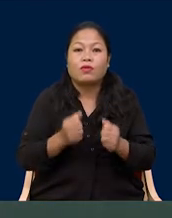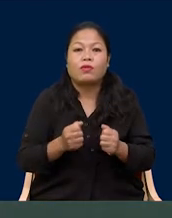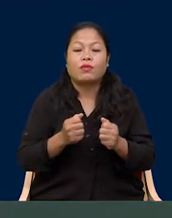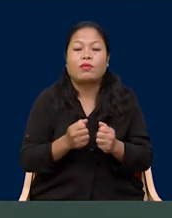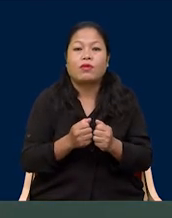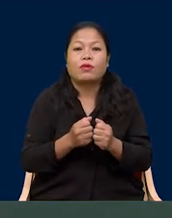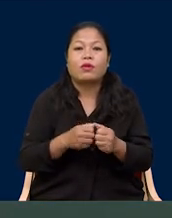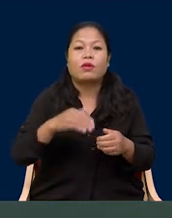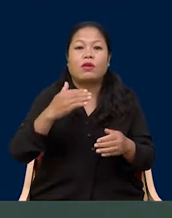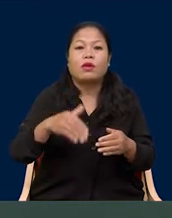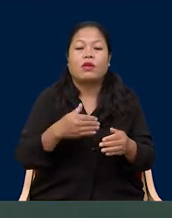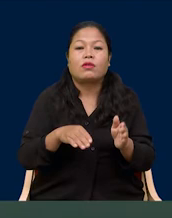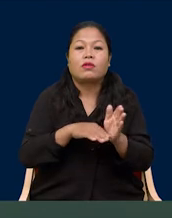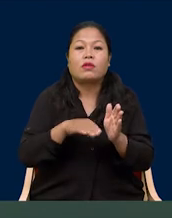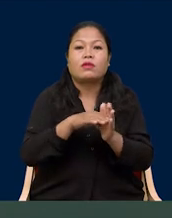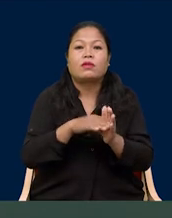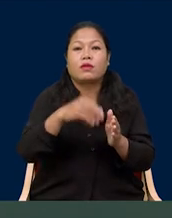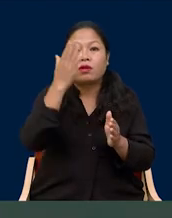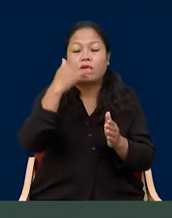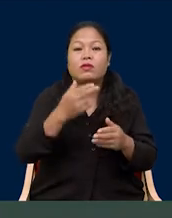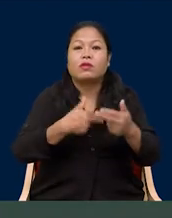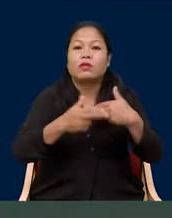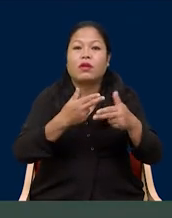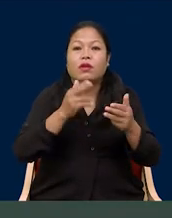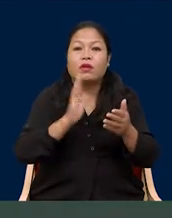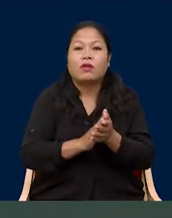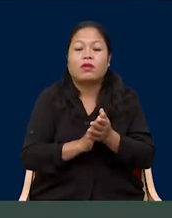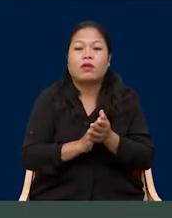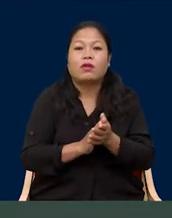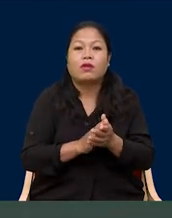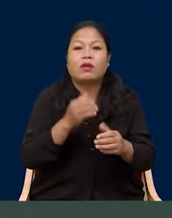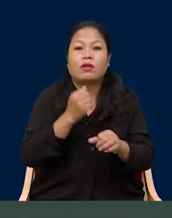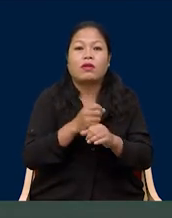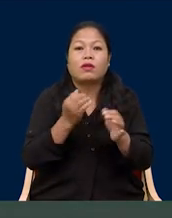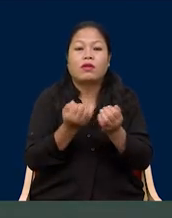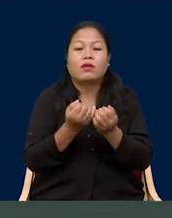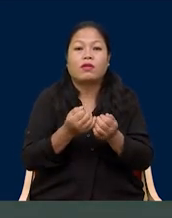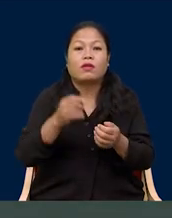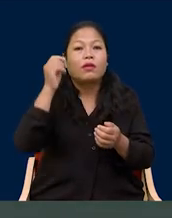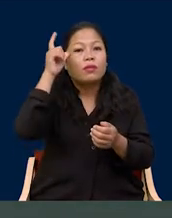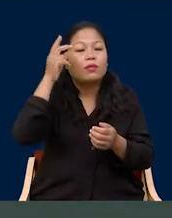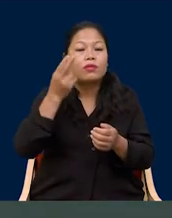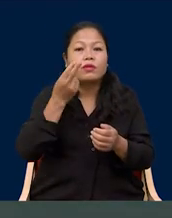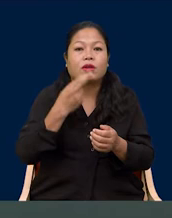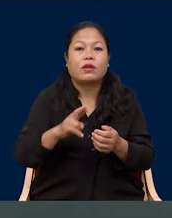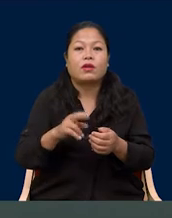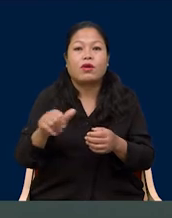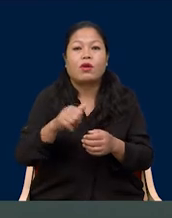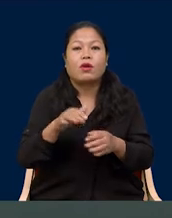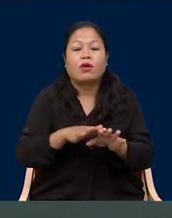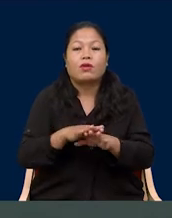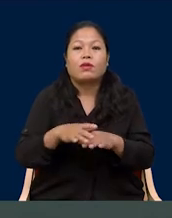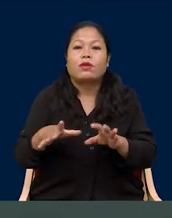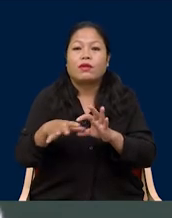बसेर उहाँहरूसँग हरेक स्टेपमा के कसरी उहाँहरूले चलाउनुहुन्छ, के कसरी काम गर्नुहुन्छ त्यो बुझेर